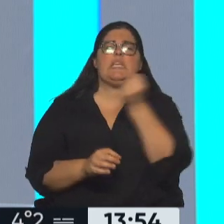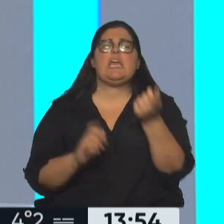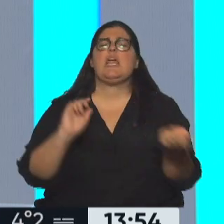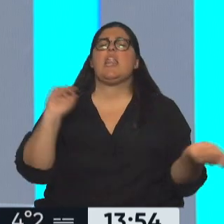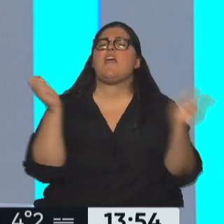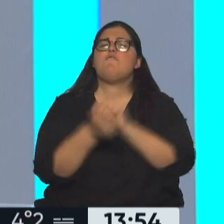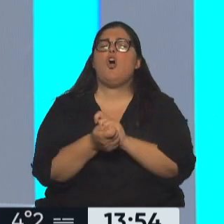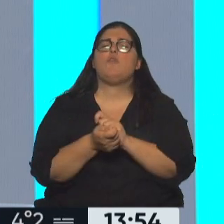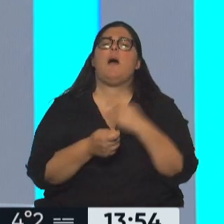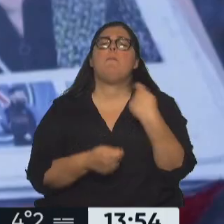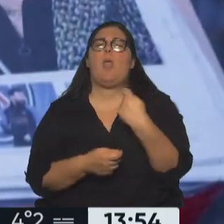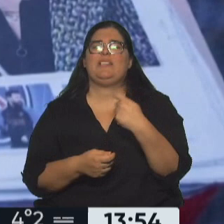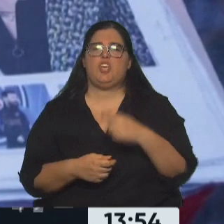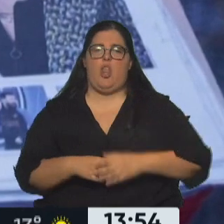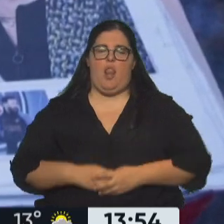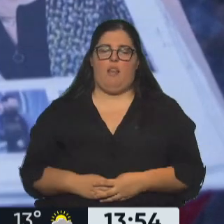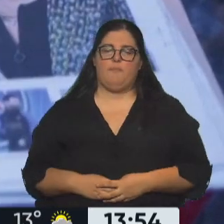reforma previsional.